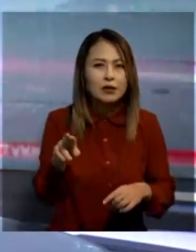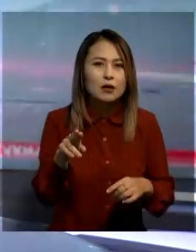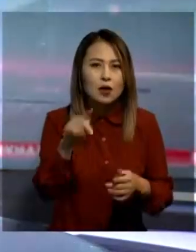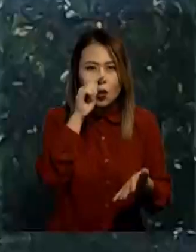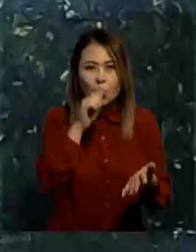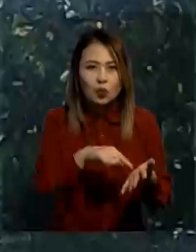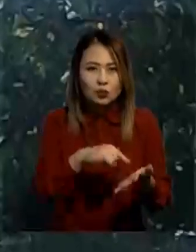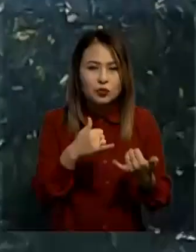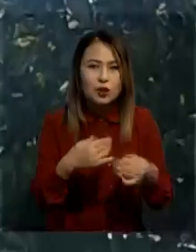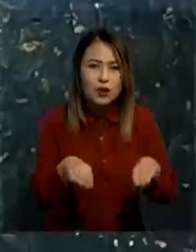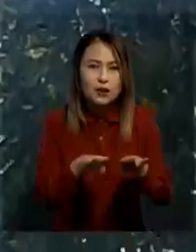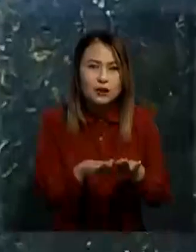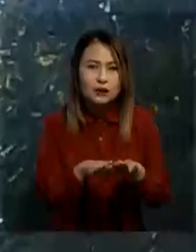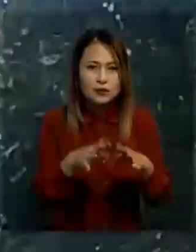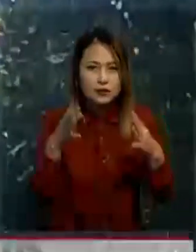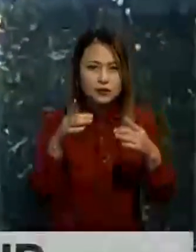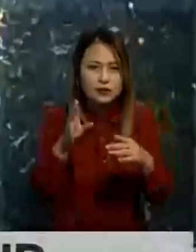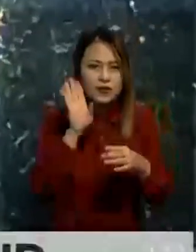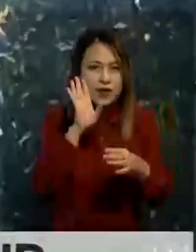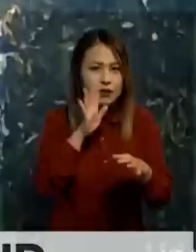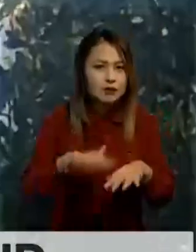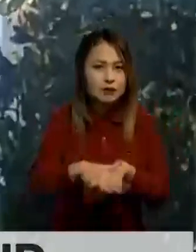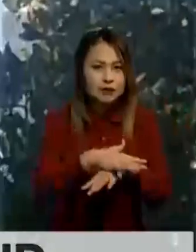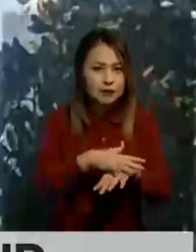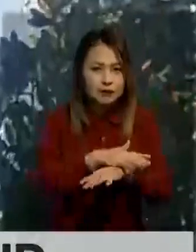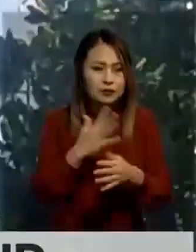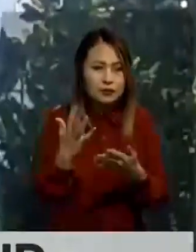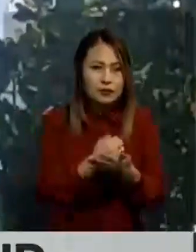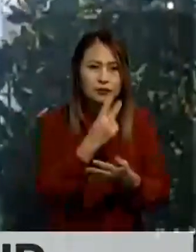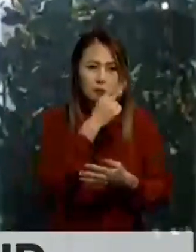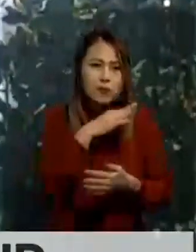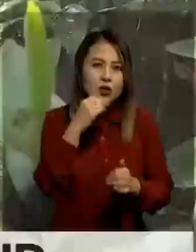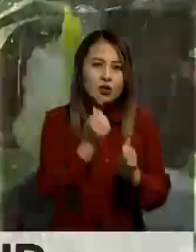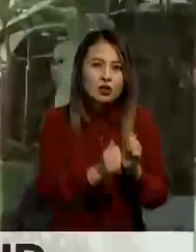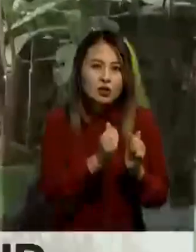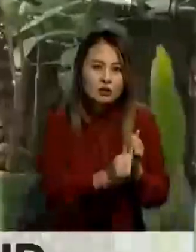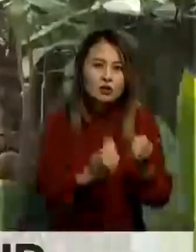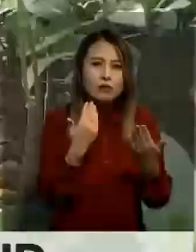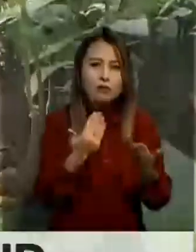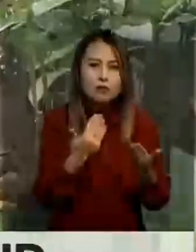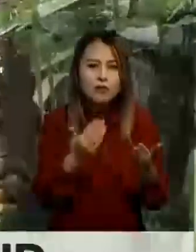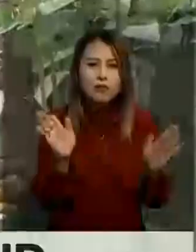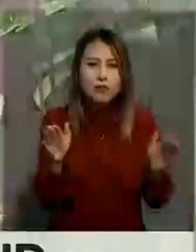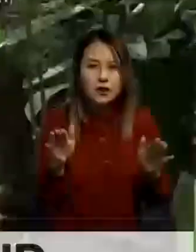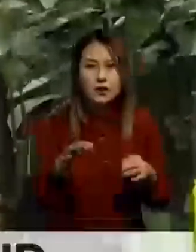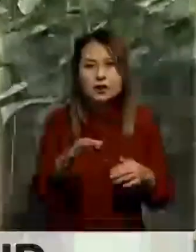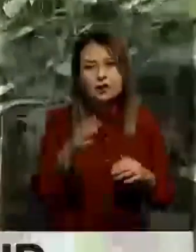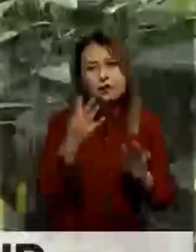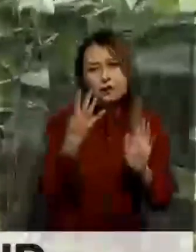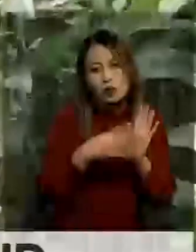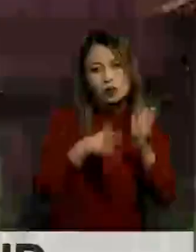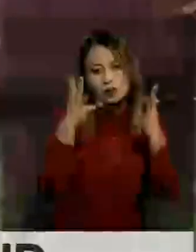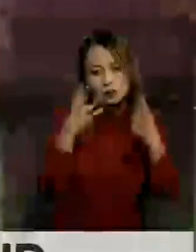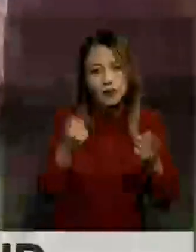бір қазандардың денесін су жағасынан орман тоғайдың арасынан көптеп кездестіруге болатынын айтады. Билік 5 штаттың аумағында 90